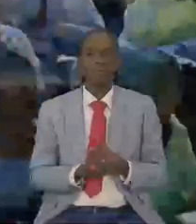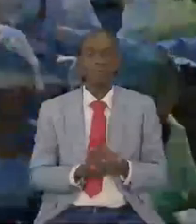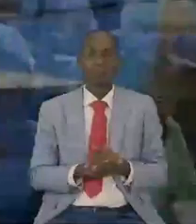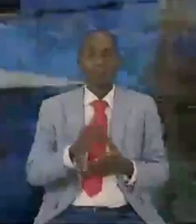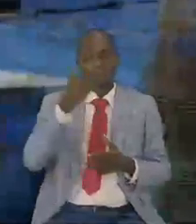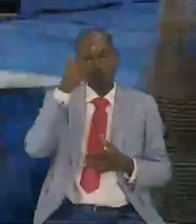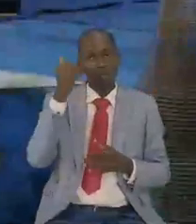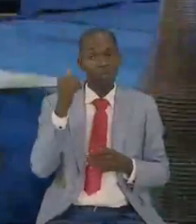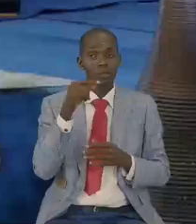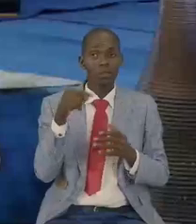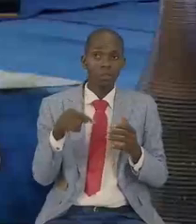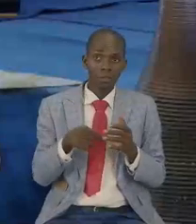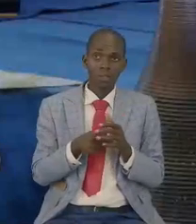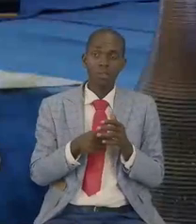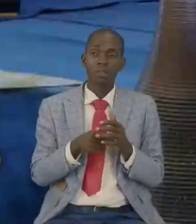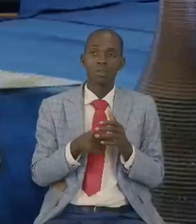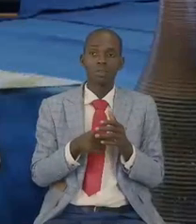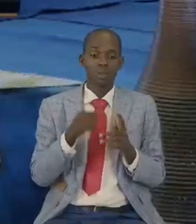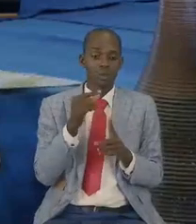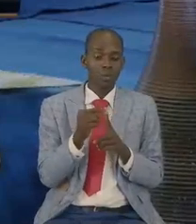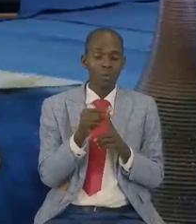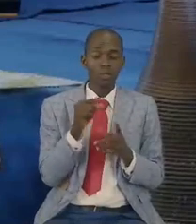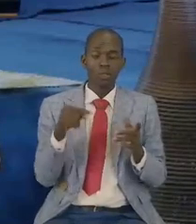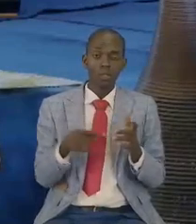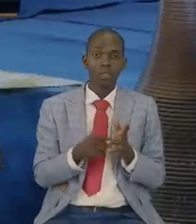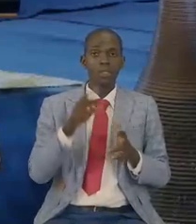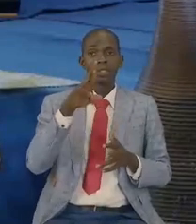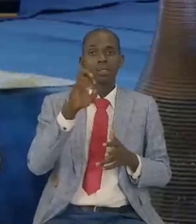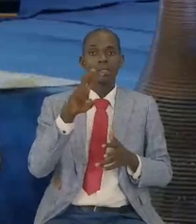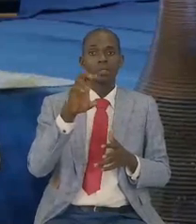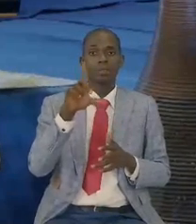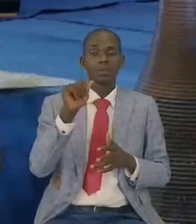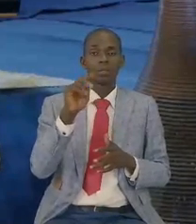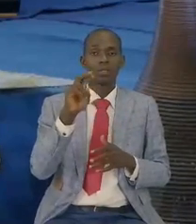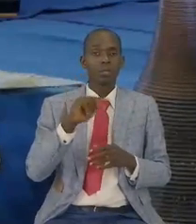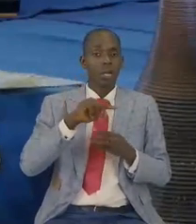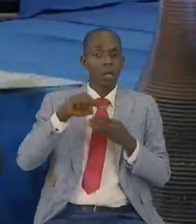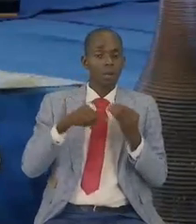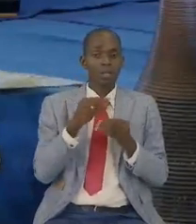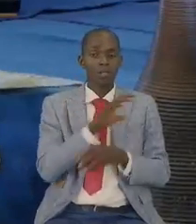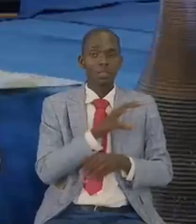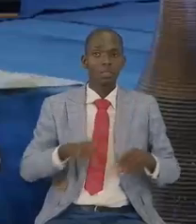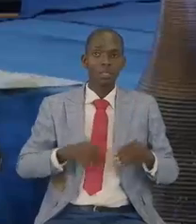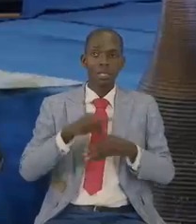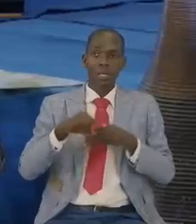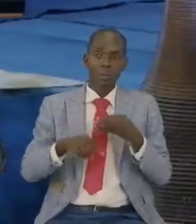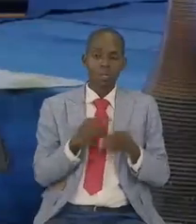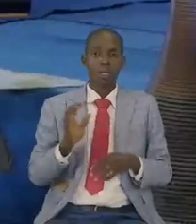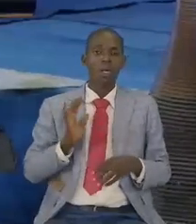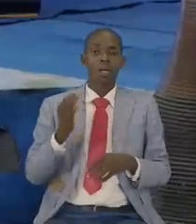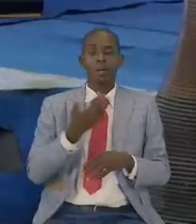Parce que cette parole, cette révélation sur Christ, sur notre